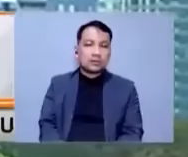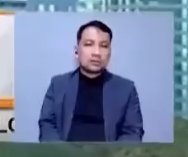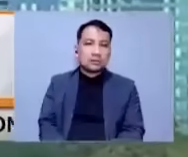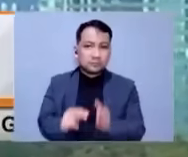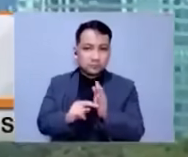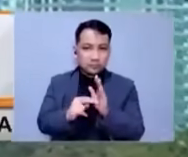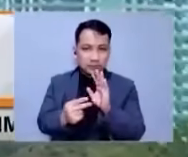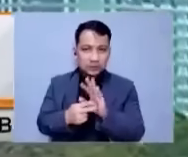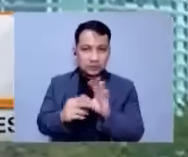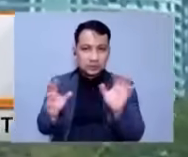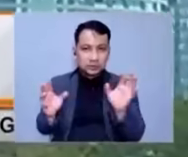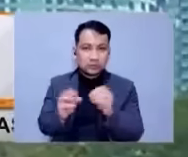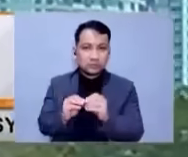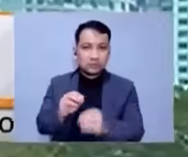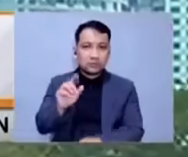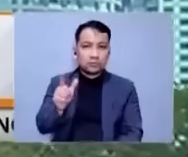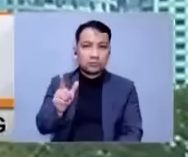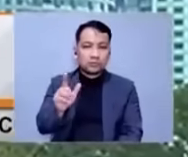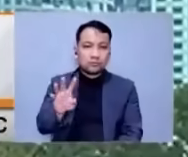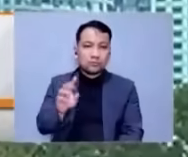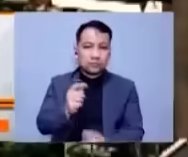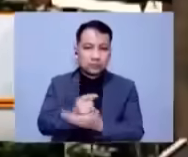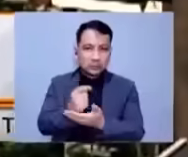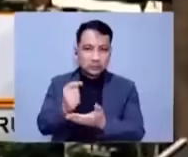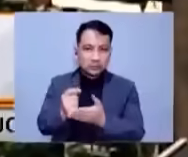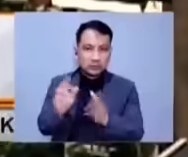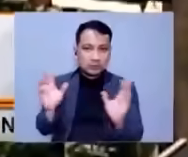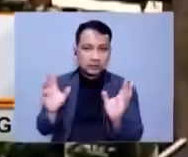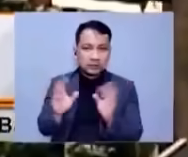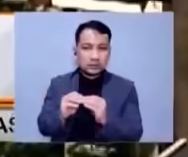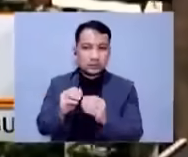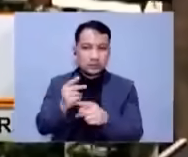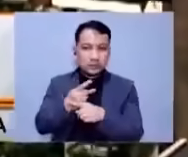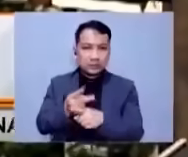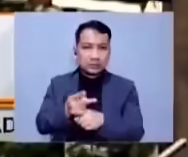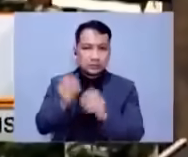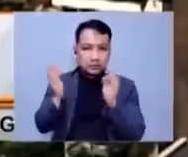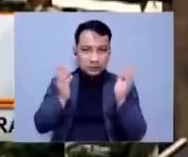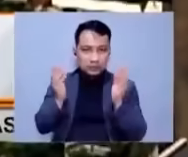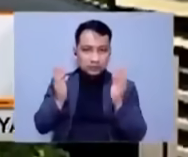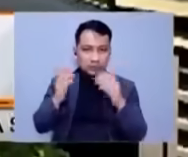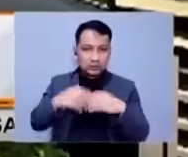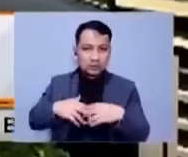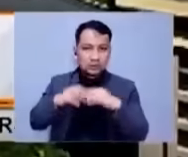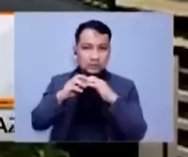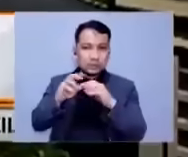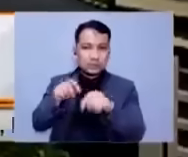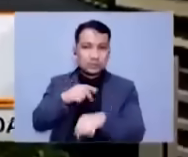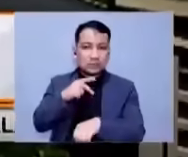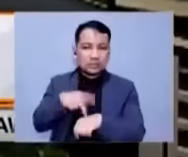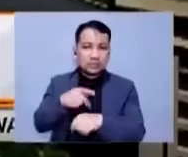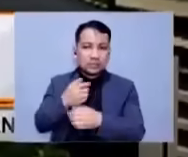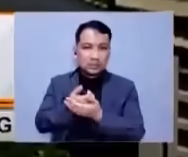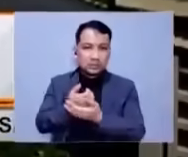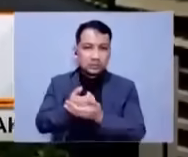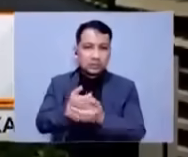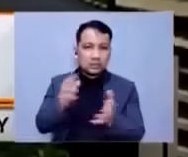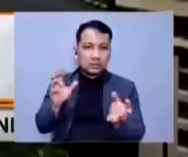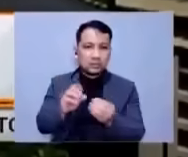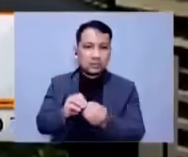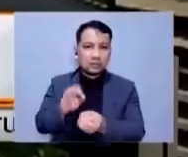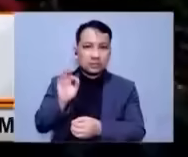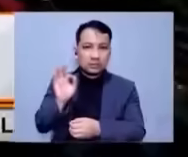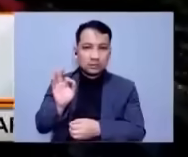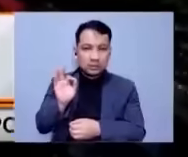kabuang 24 trillion pesos na halaga ng mga produkto at serbisyo na bumubuo sa ating ekonomiya ngayon, halos 90 billion